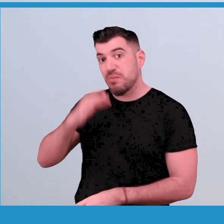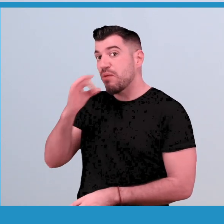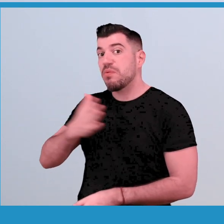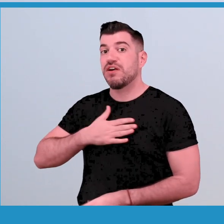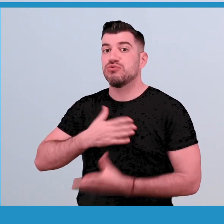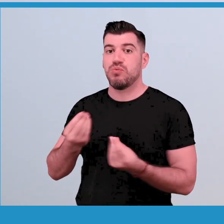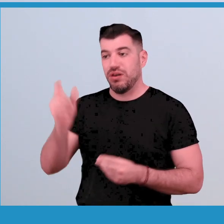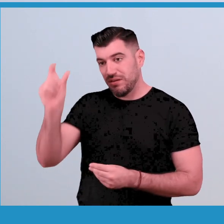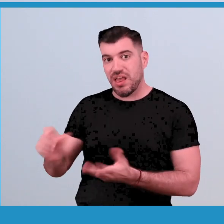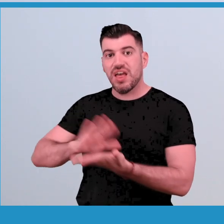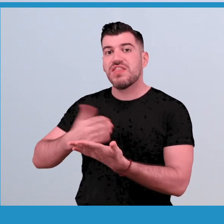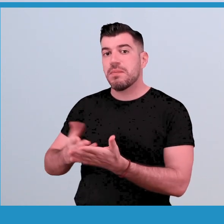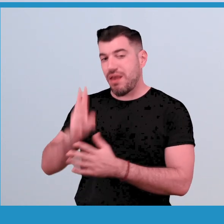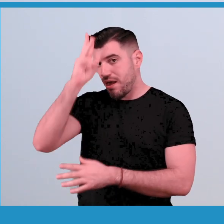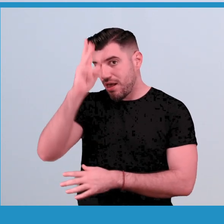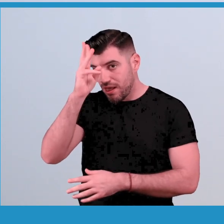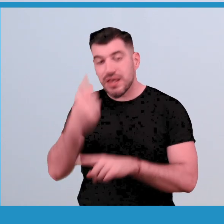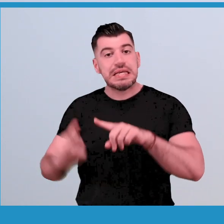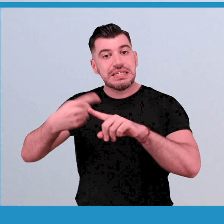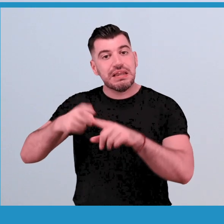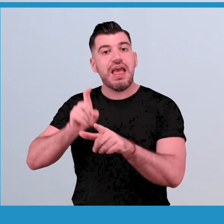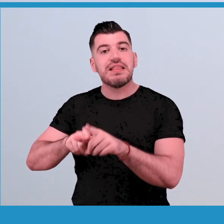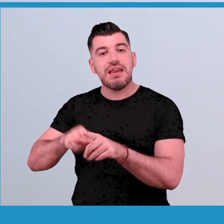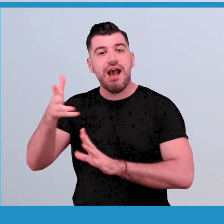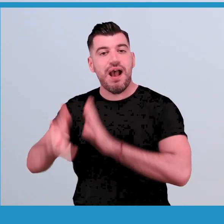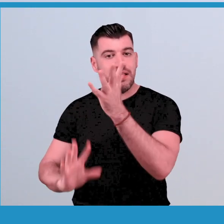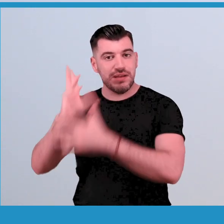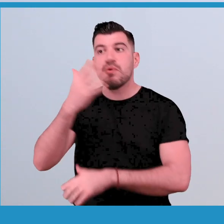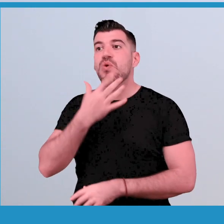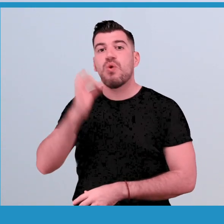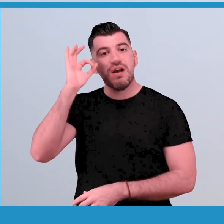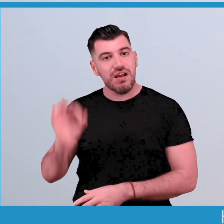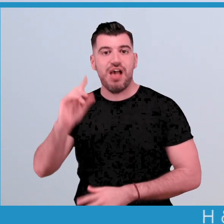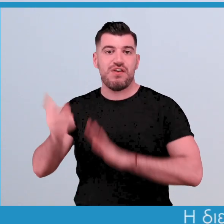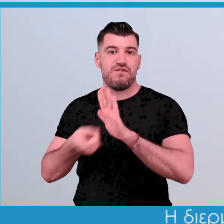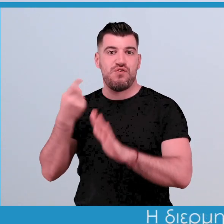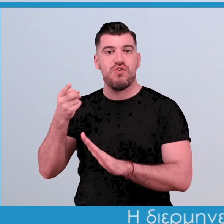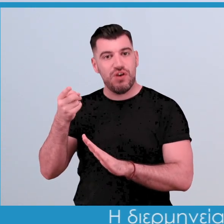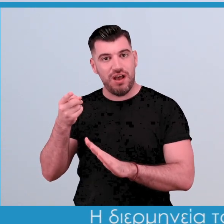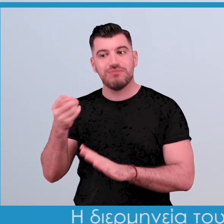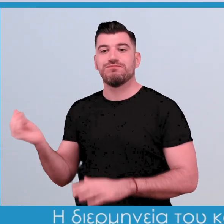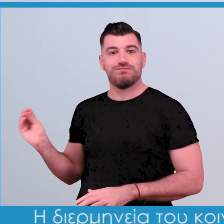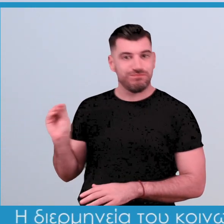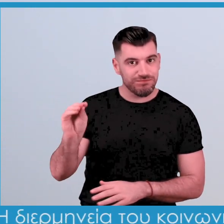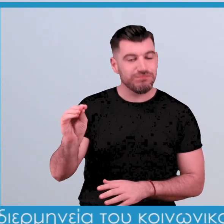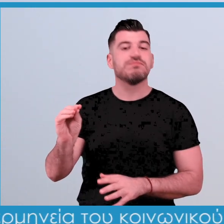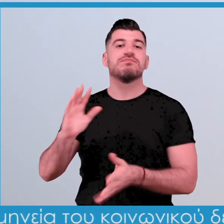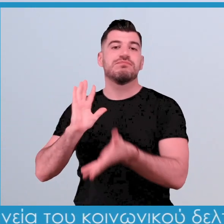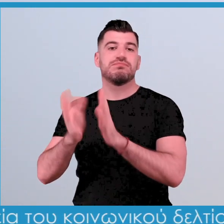Γιώργο Στάθη και τη Hands Up που όπως κάθε άλλη φορά και σήμερα κάνει το κοινωνικό μας